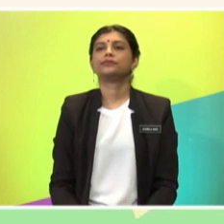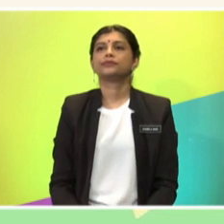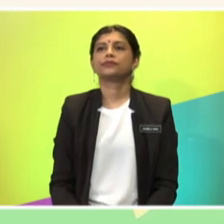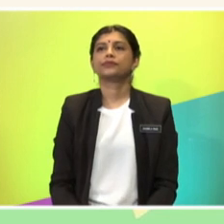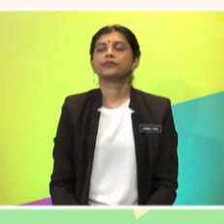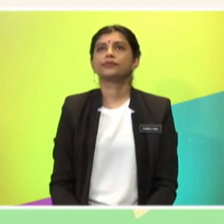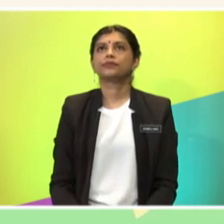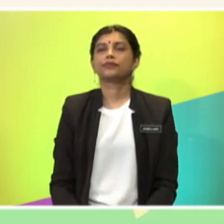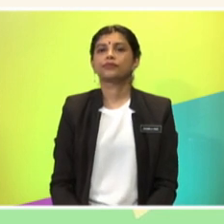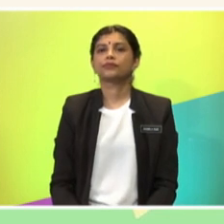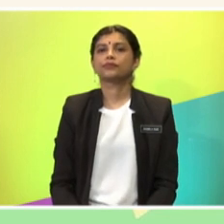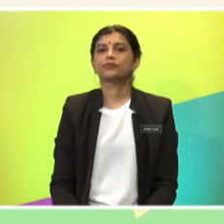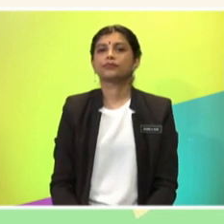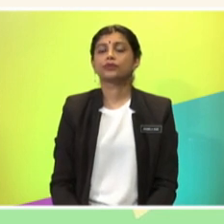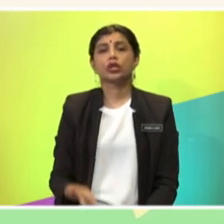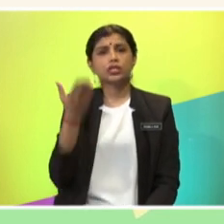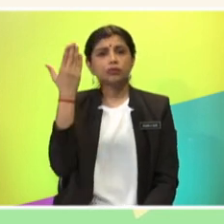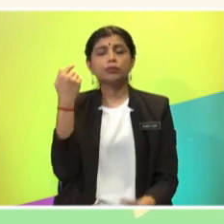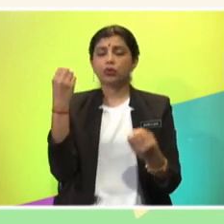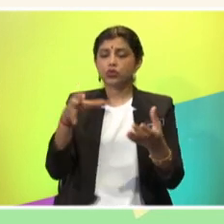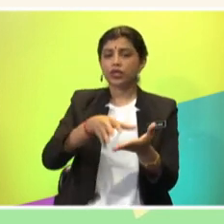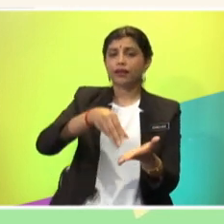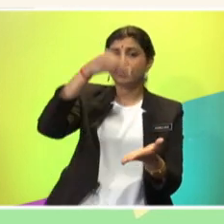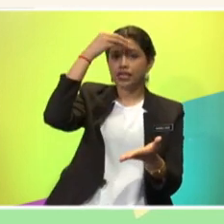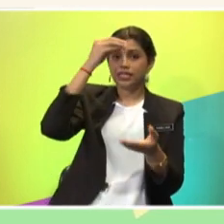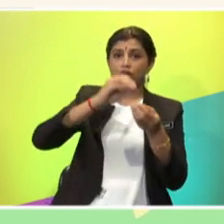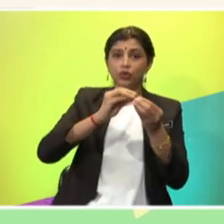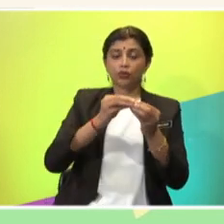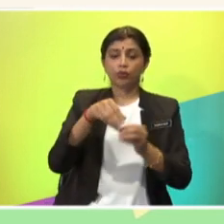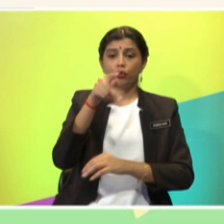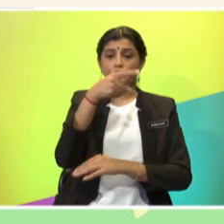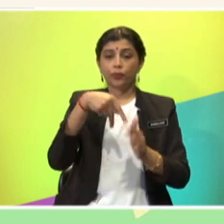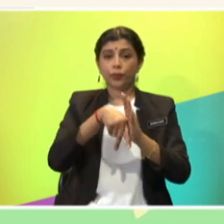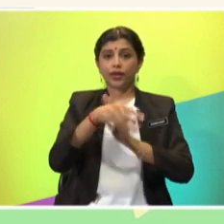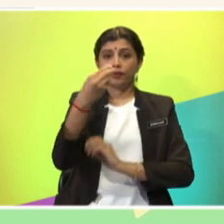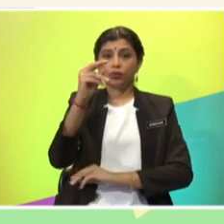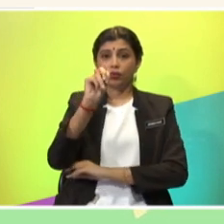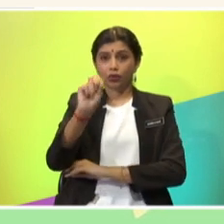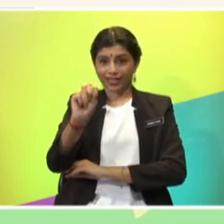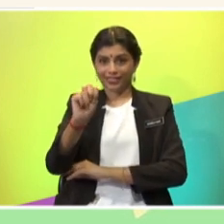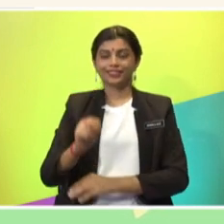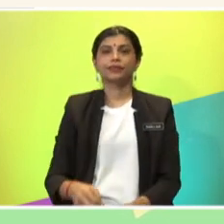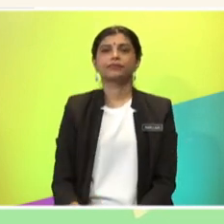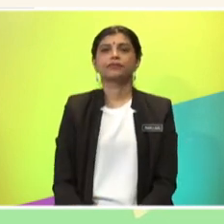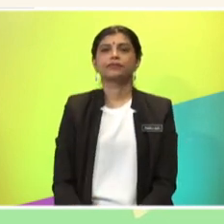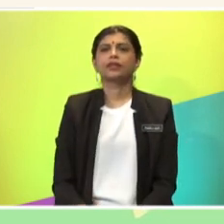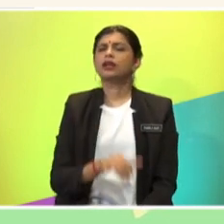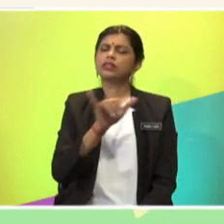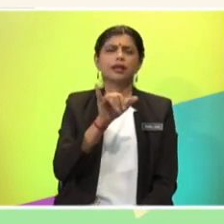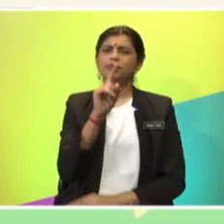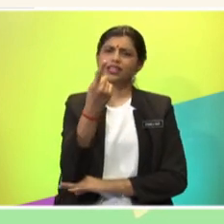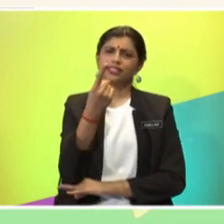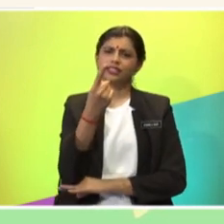Kita dah belajar sebelum ni nombor perpuluhan. Jadi kalau kita tengok tambah nombor perpuluhan ni sama, dia